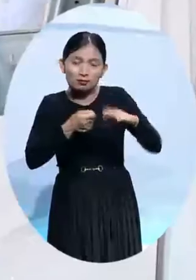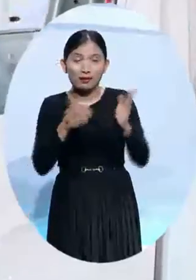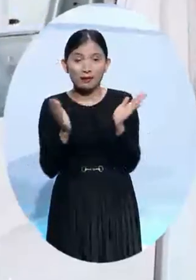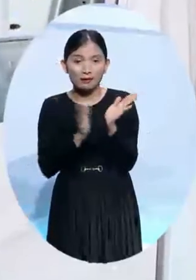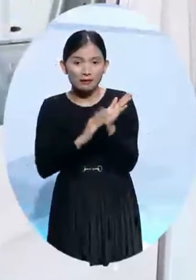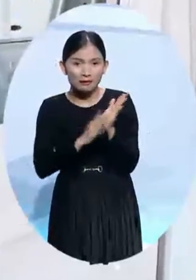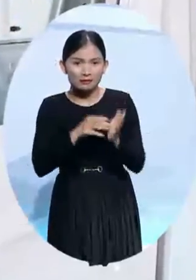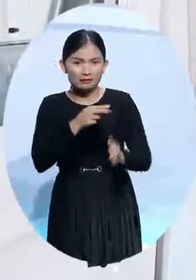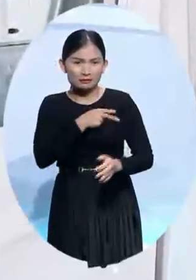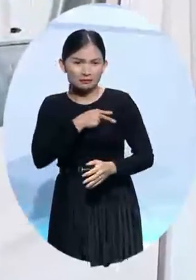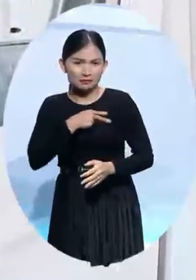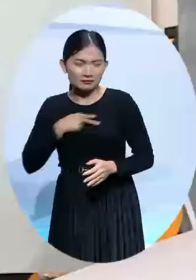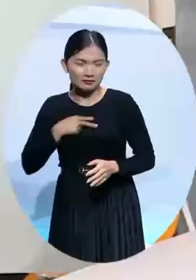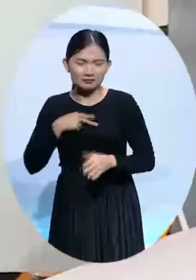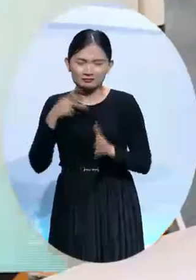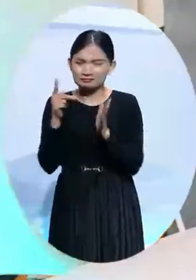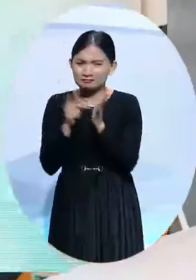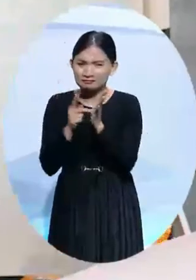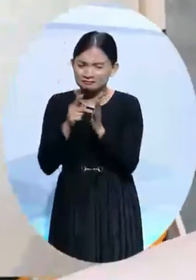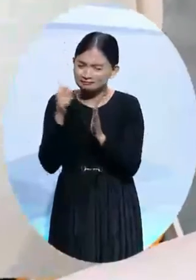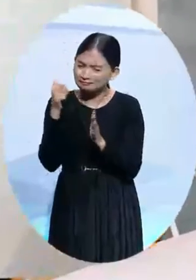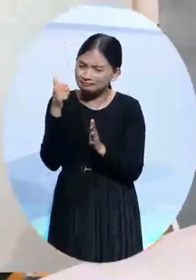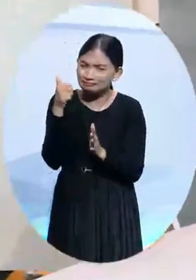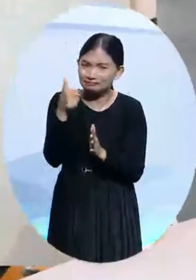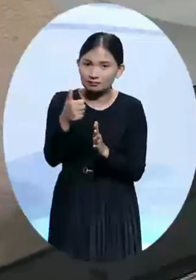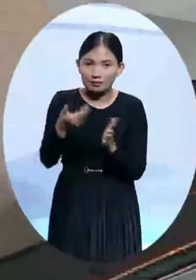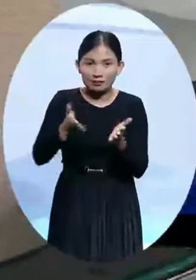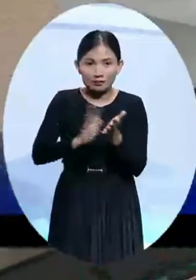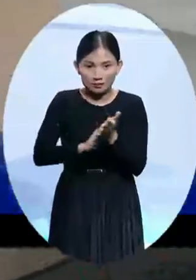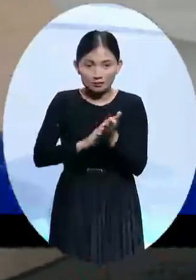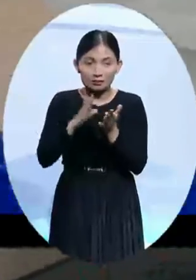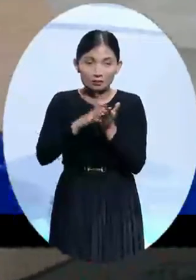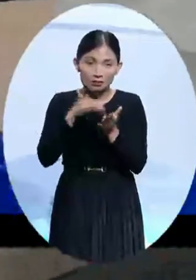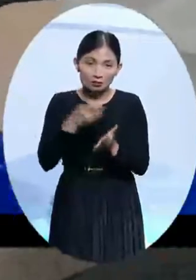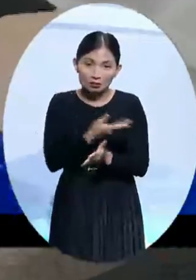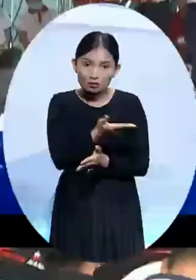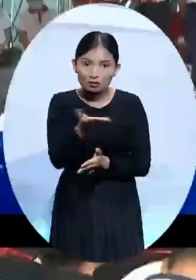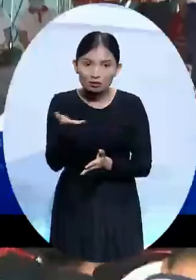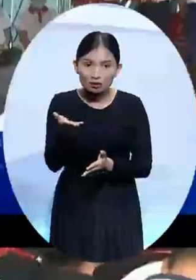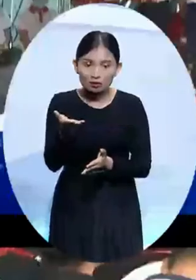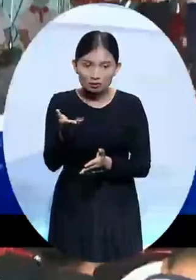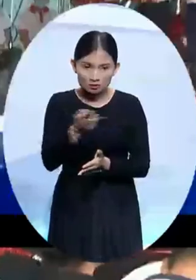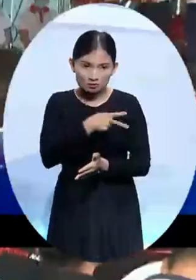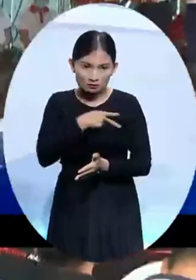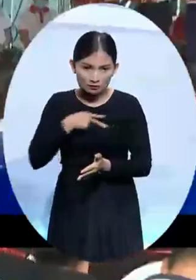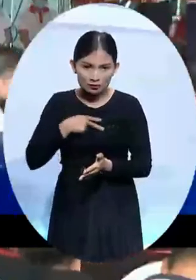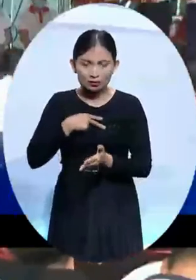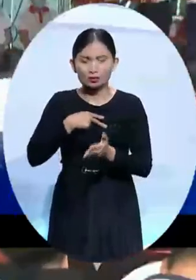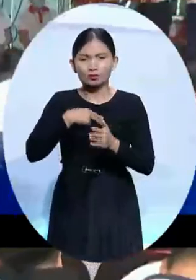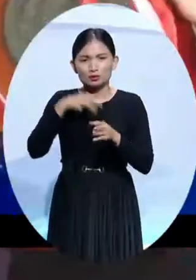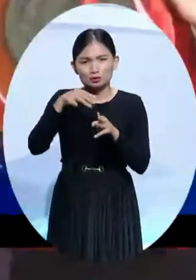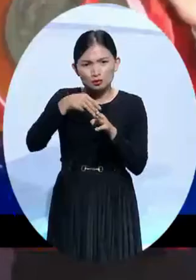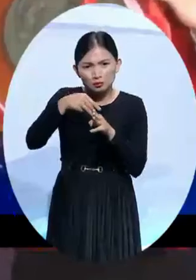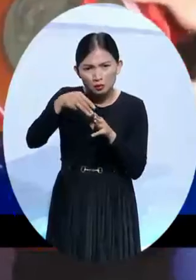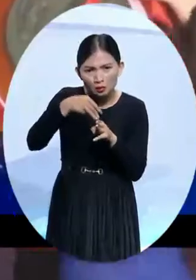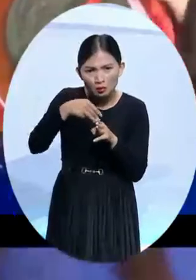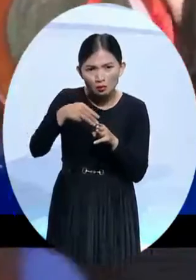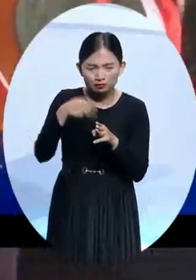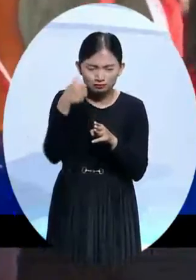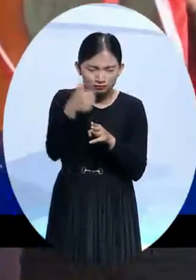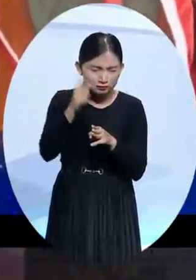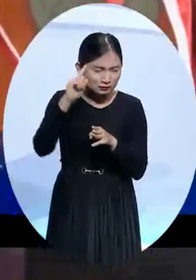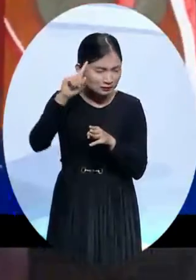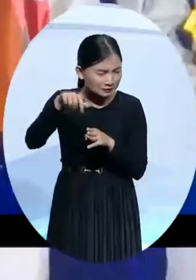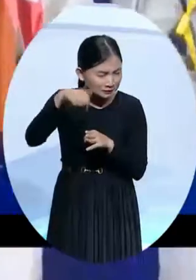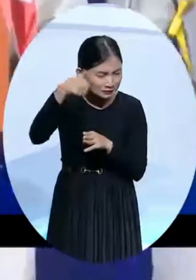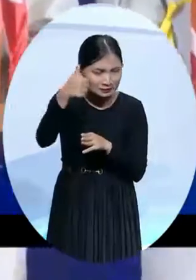đầu có kỹ năng và tay nghề giỏi, hội còn tạo điều kiện cho tất cả các thành viên Toyota trau dồi chuyên môn, tích lũy kinh nghiệm và nâng cao kỹ năng